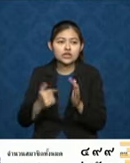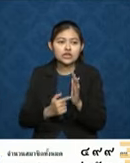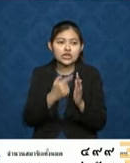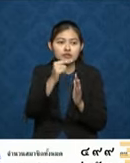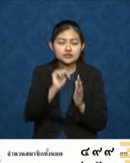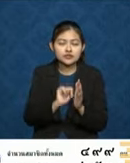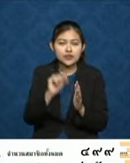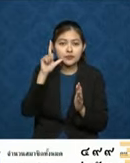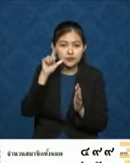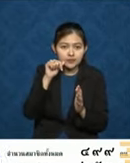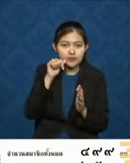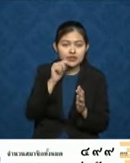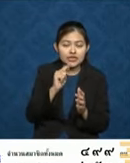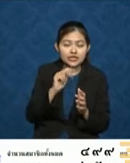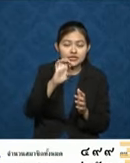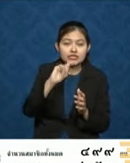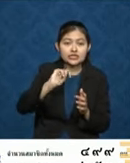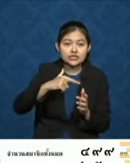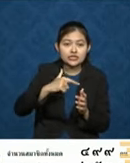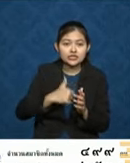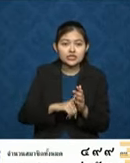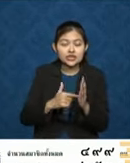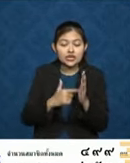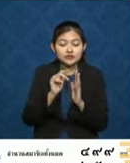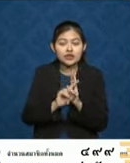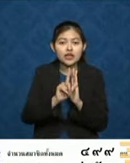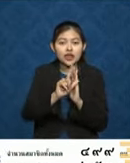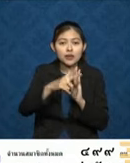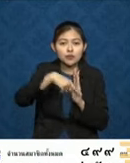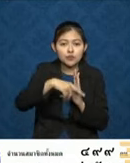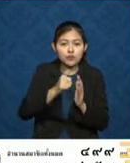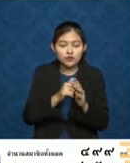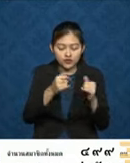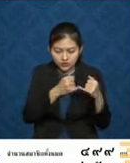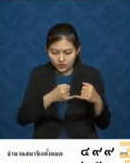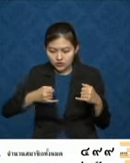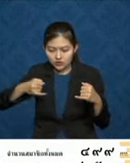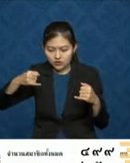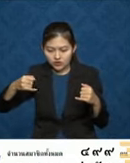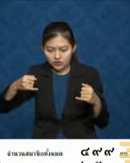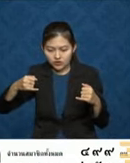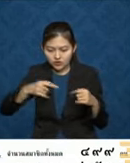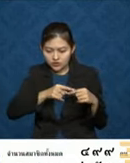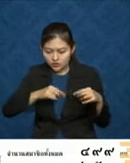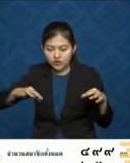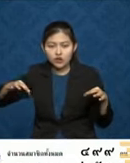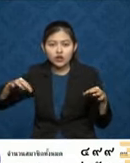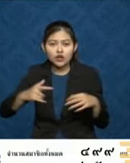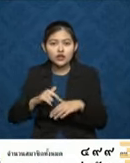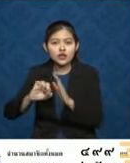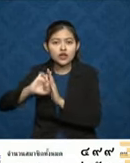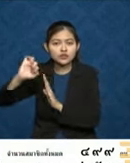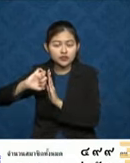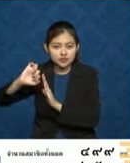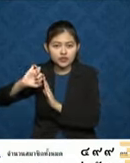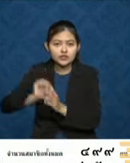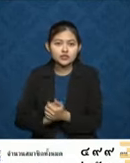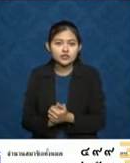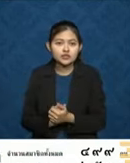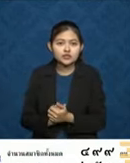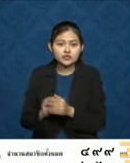ตำบลแม่ตืนอำภอำเภอลี้จังหวัดลำพูนยังเชื่อมต่อไปยังเ่ออำเภอฮอดจังหวัดเชียงใหม่ค่ะและสามารถ